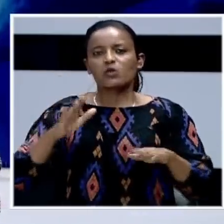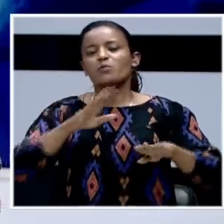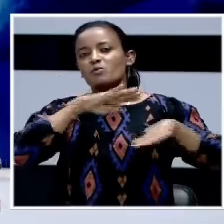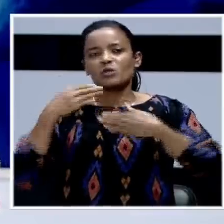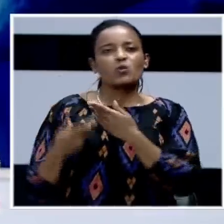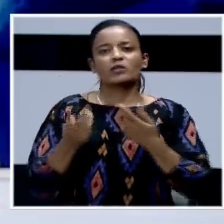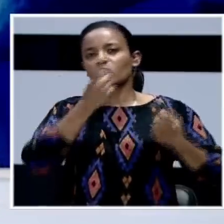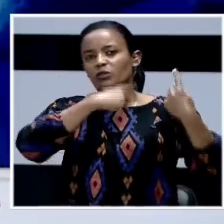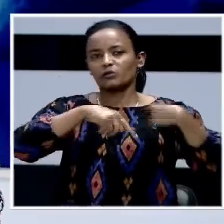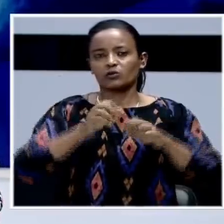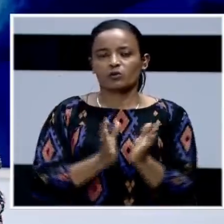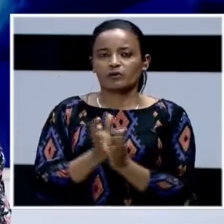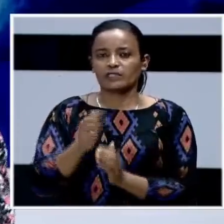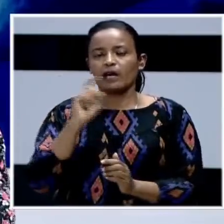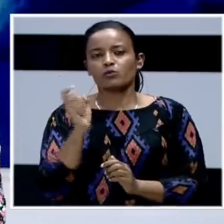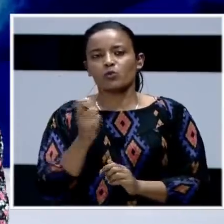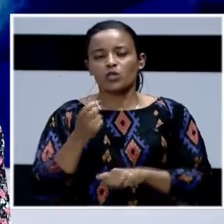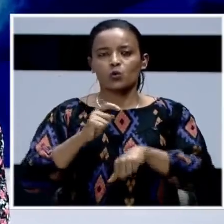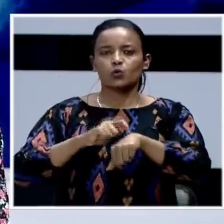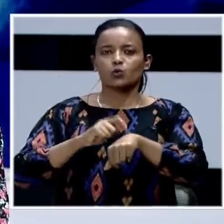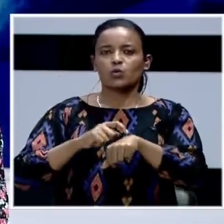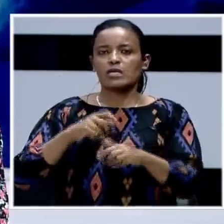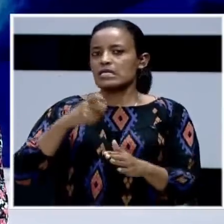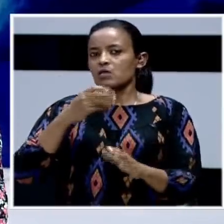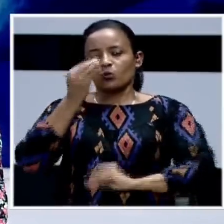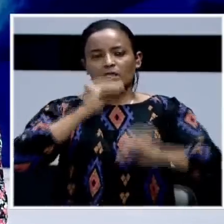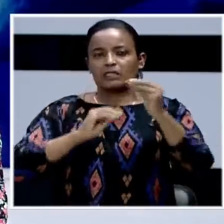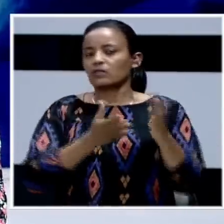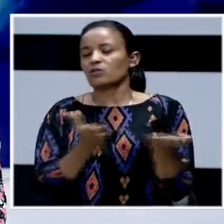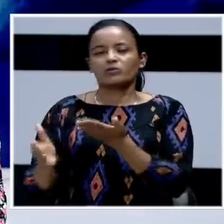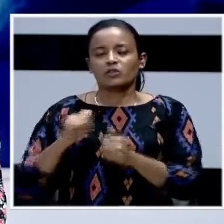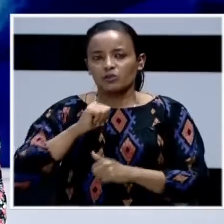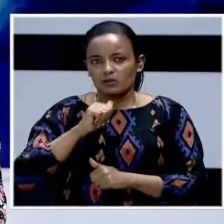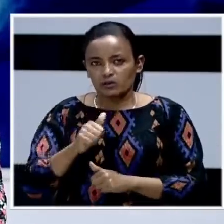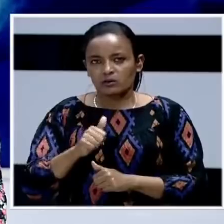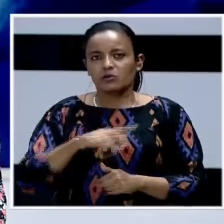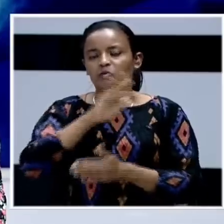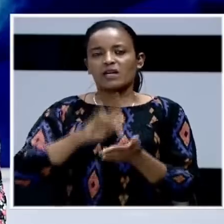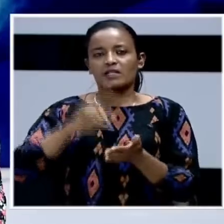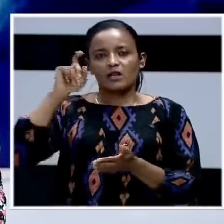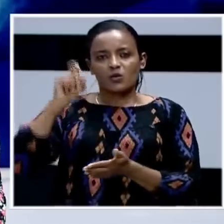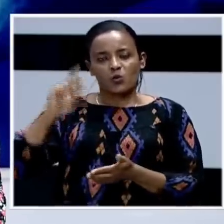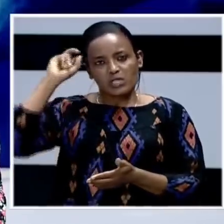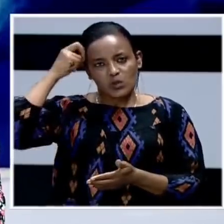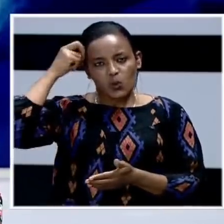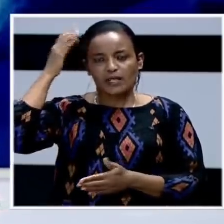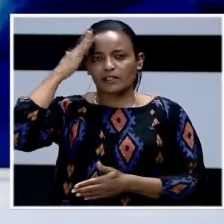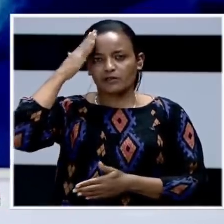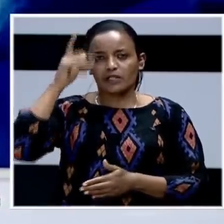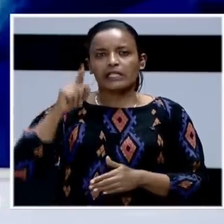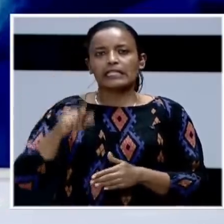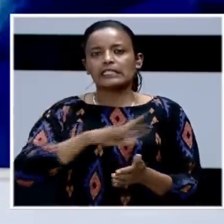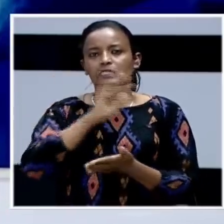ብመስዋዕቱ ዘረጋገጾ መሰል ኣብ ዝኾነ ይኹን እዋን ንዋጋ ዕዳጋ ዘቕርቦ ጉዳይ ከም ዘይኮነ ማእኸላይ ኮሚቴ ህወሓት ኣፍሊጡ።